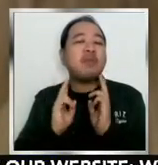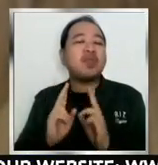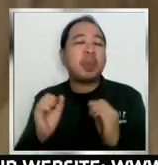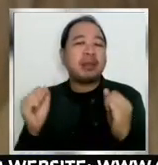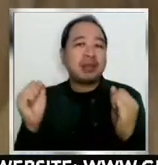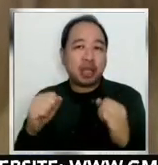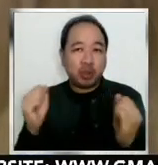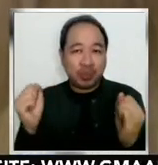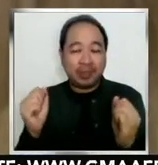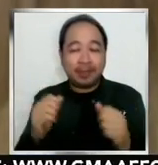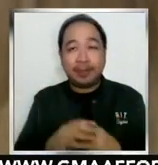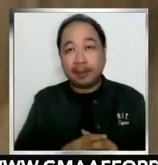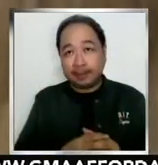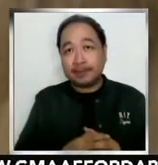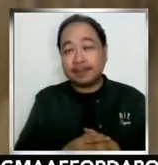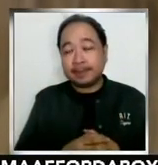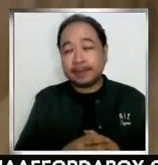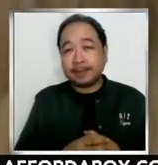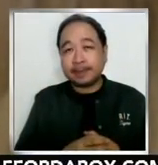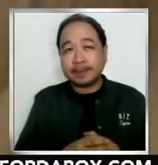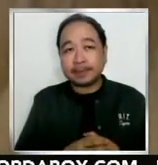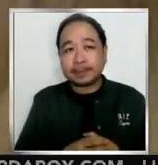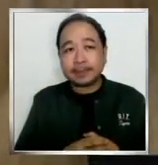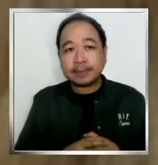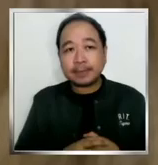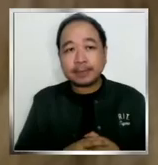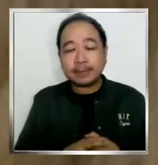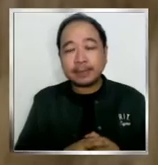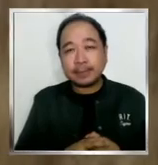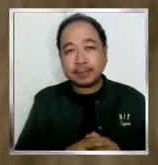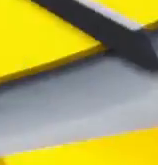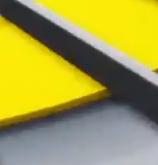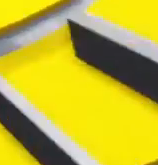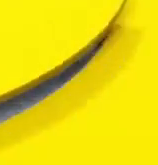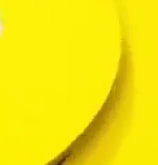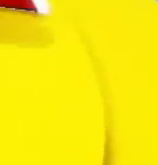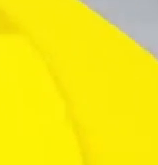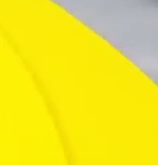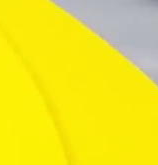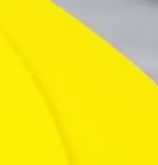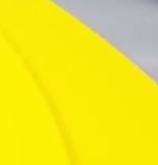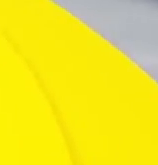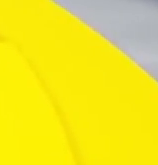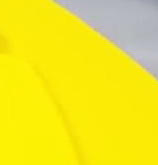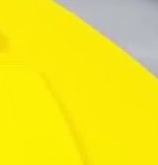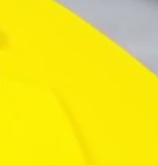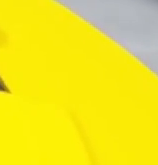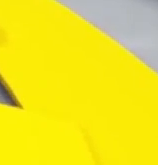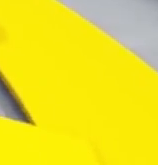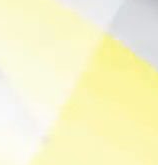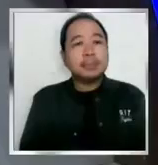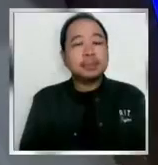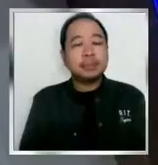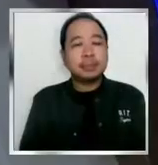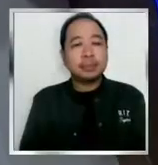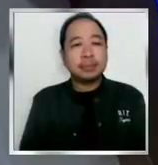Para sa GMA Integrated News, Dano Tingkongko, Nakatutok, 24 Horas. Chika in a minute!